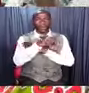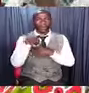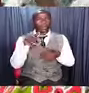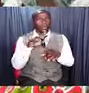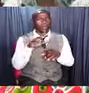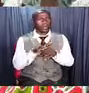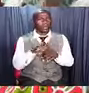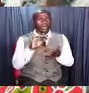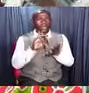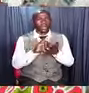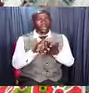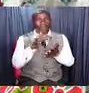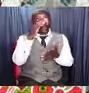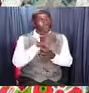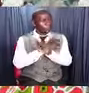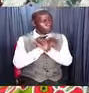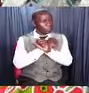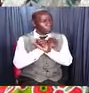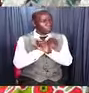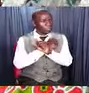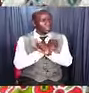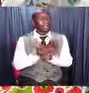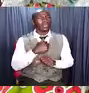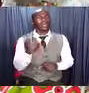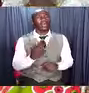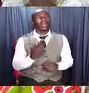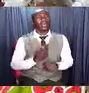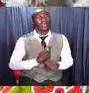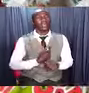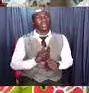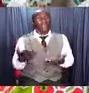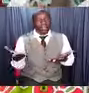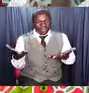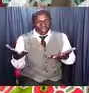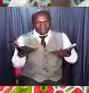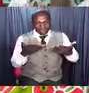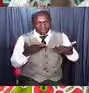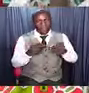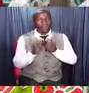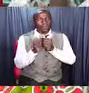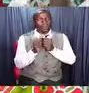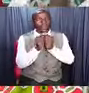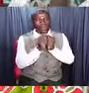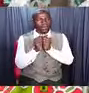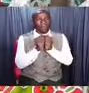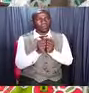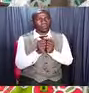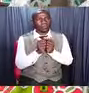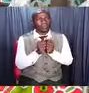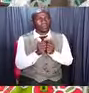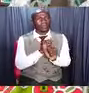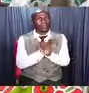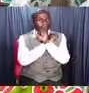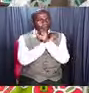you so much. Ndio maana ametuepusha na kila kizuizi. That's why he has secured us from anything that's pamoja. Not worthy and brought us Lakini, together. Silaha ya